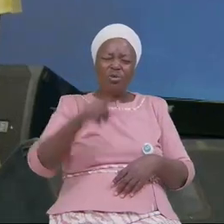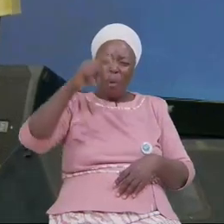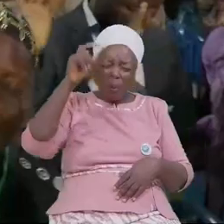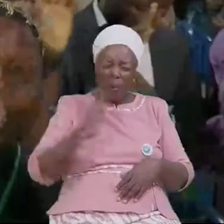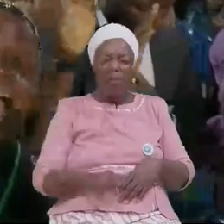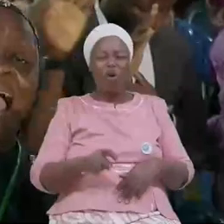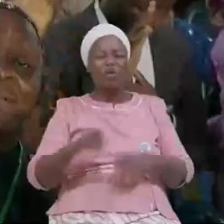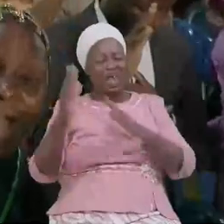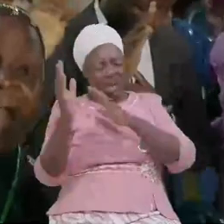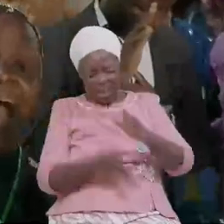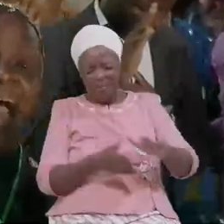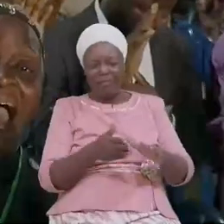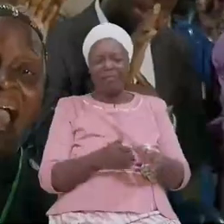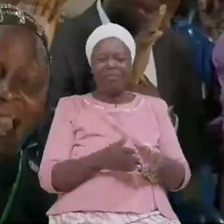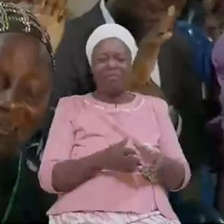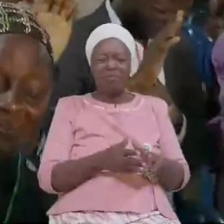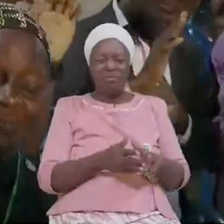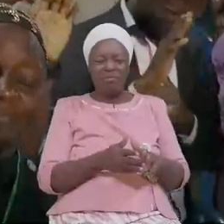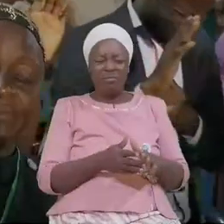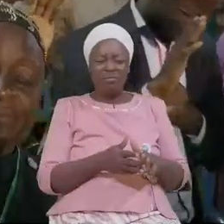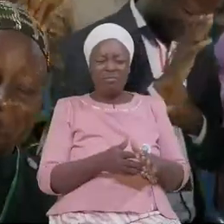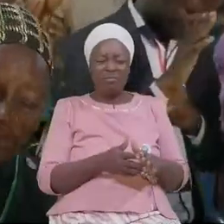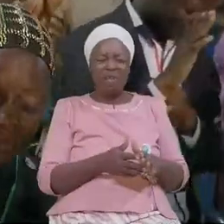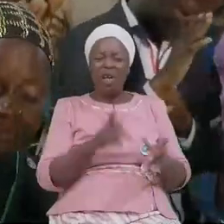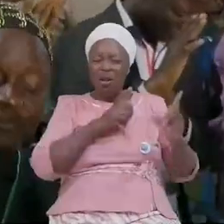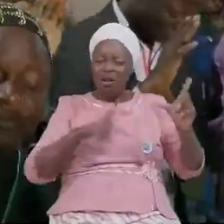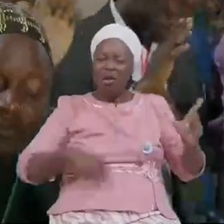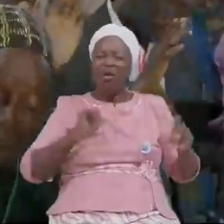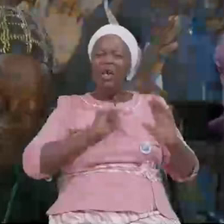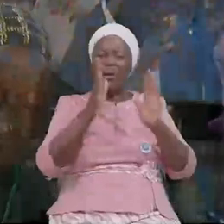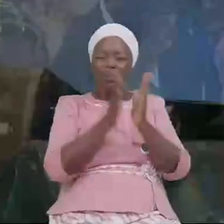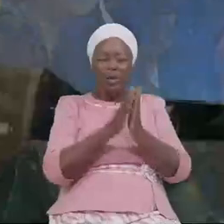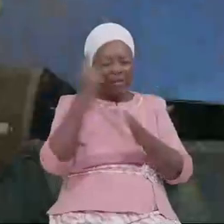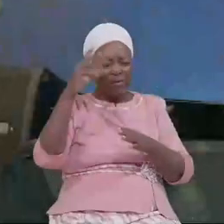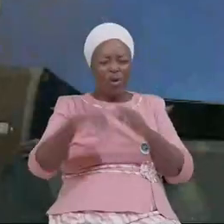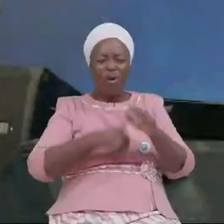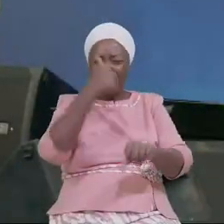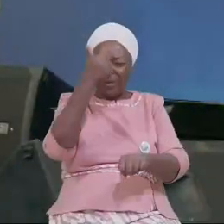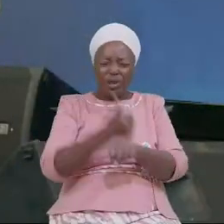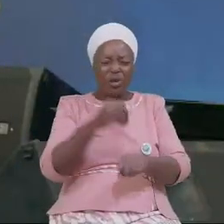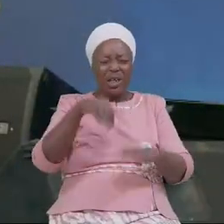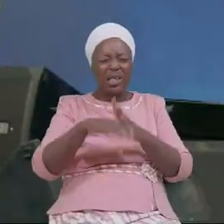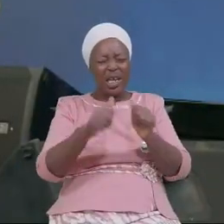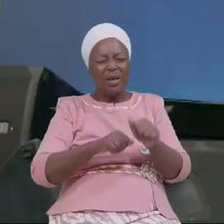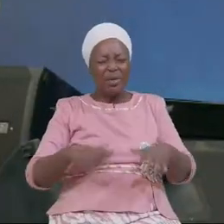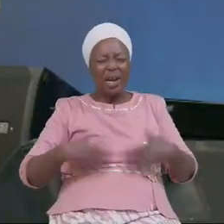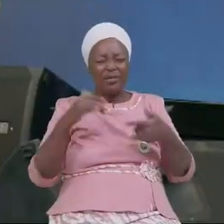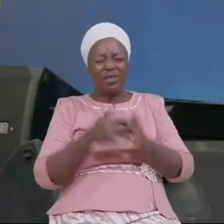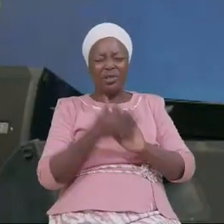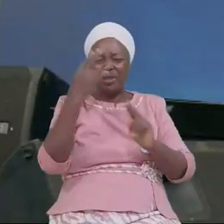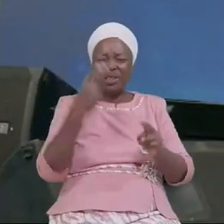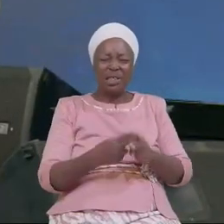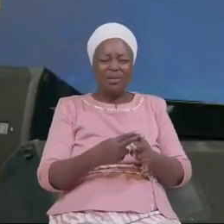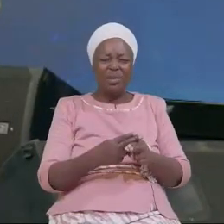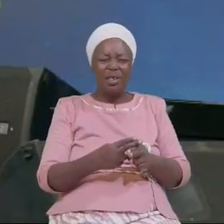fléchir. Seigneur, je prie pour la confirmation dans chaque vie,